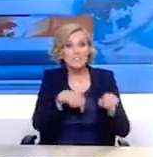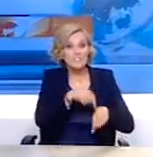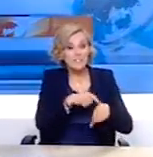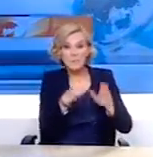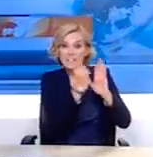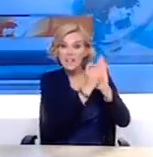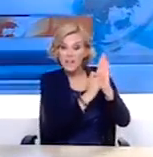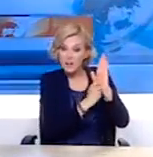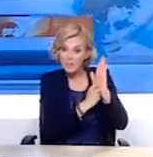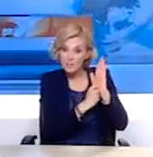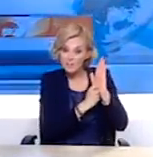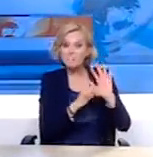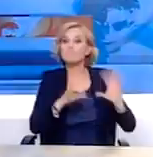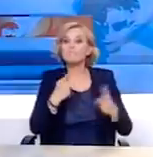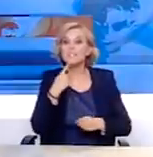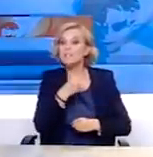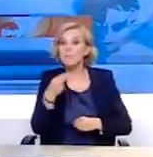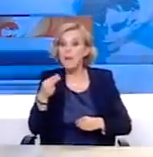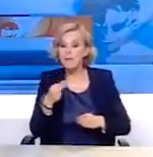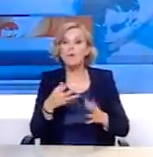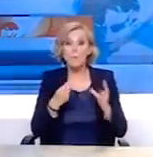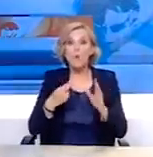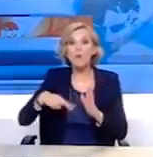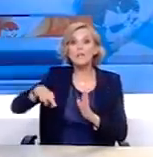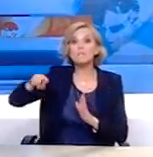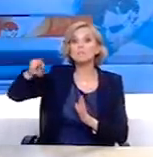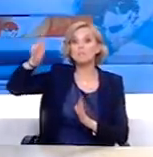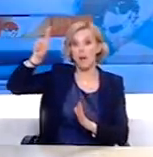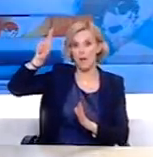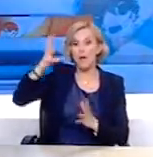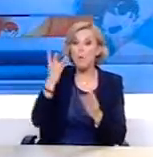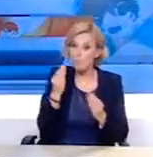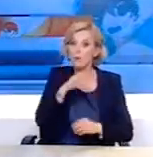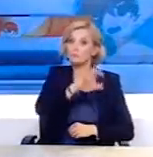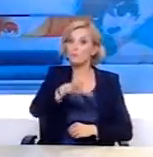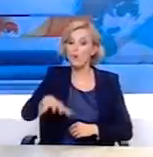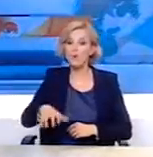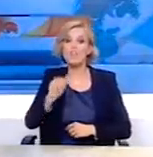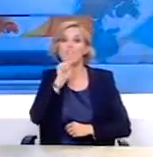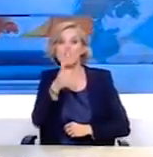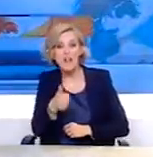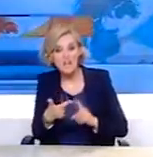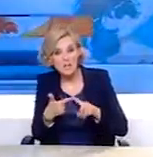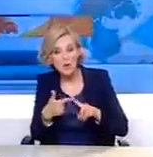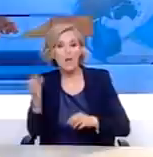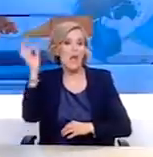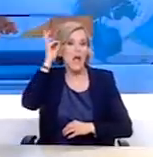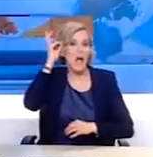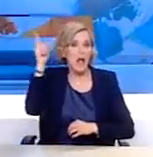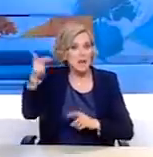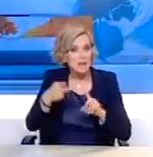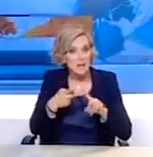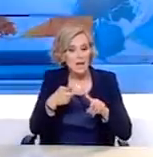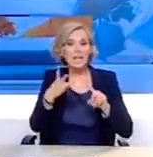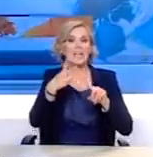σημερινά δεδομένα, έχει δείξει σημαντικά υψηλά επίπεδα σε πολλές χώρες, όπως το Βέλγιο, η Γαλλία,